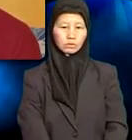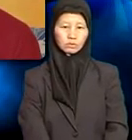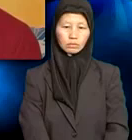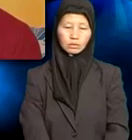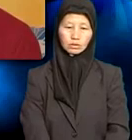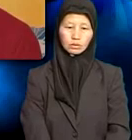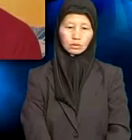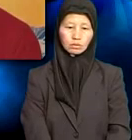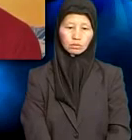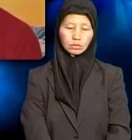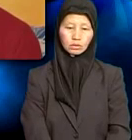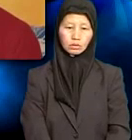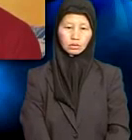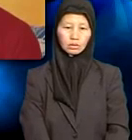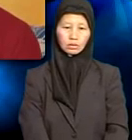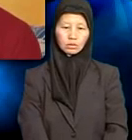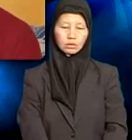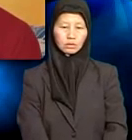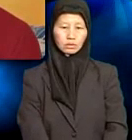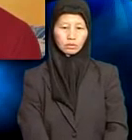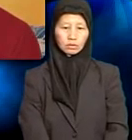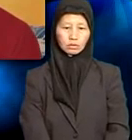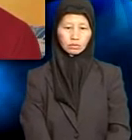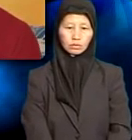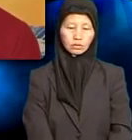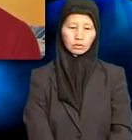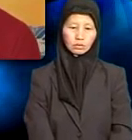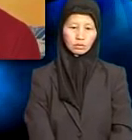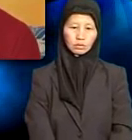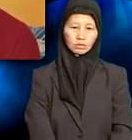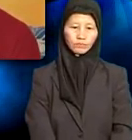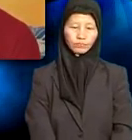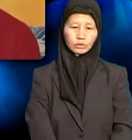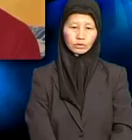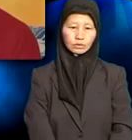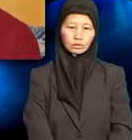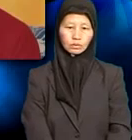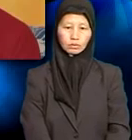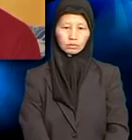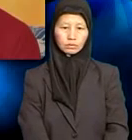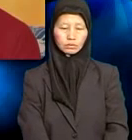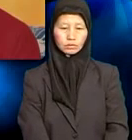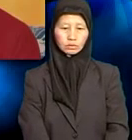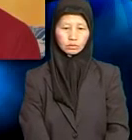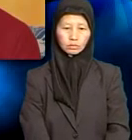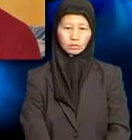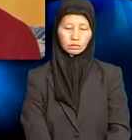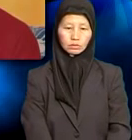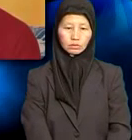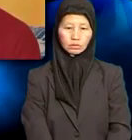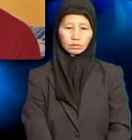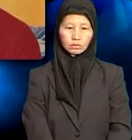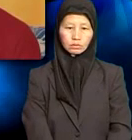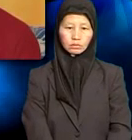nusuki wa mahyaya wa mamati lillahi rabbil alamin. La syarika lahu wa bizalika umirtu wa ana